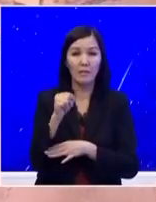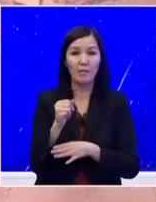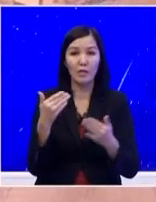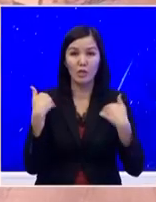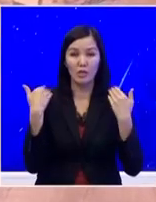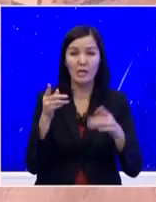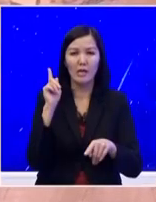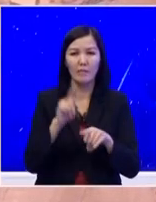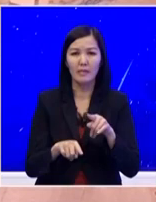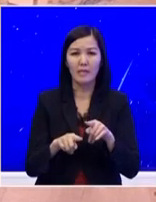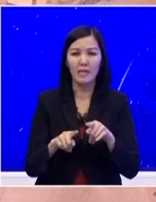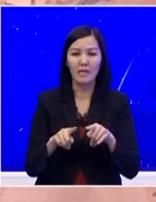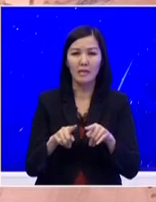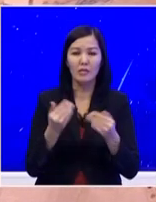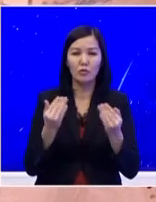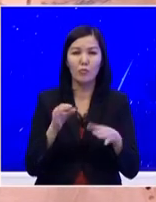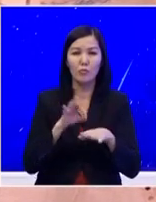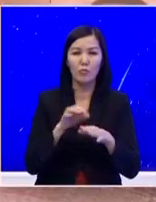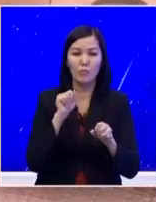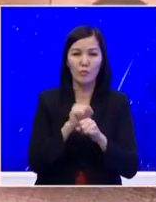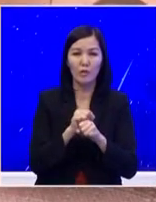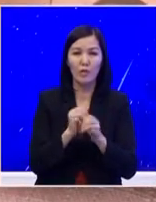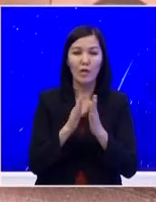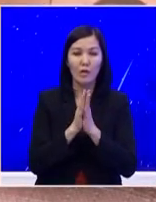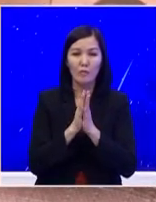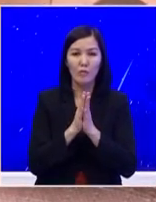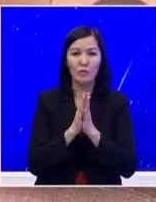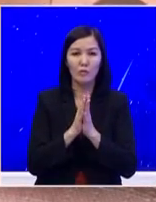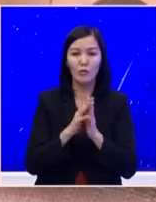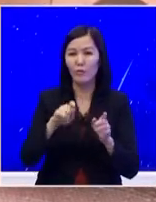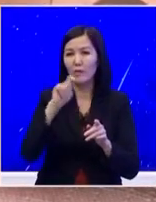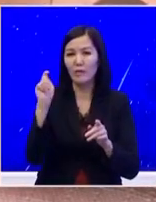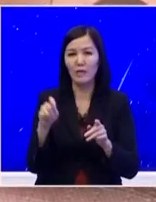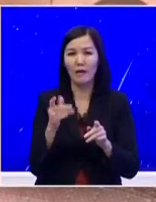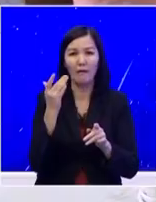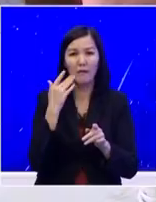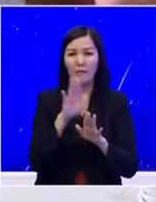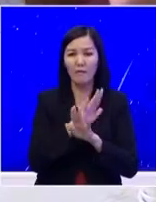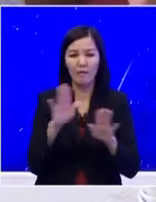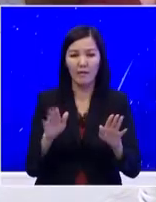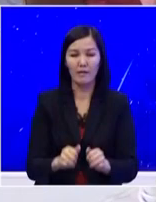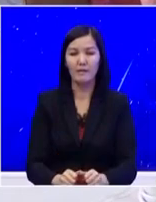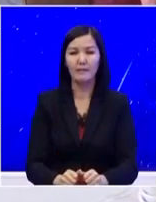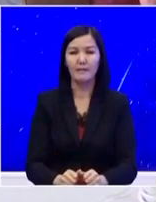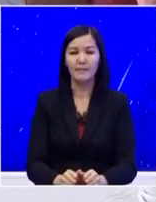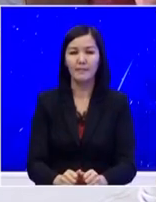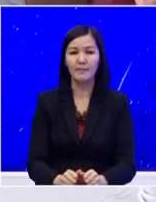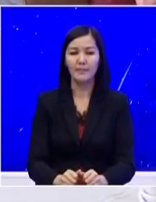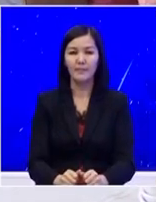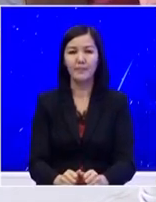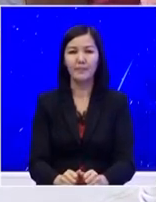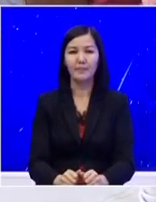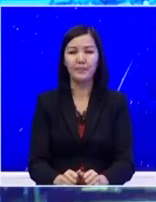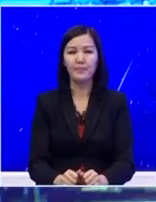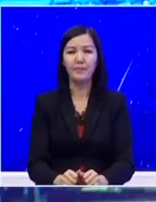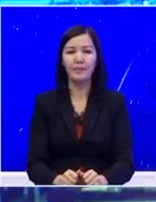желает поскорее пройти испытания пандемии и молится, чтобы больше никогда не было войны. Евгения Присяжная, Айдос Калиев, телеканал ЖТСУ, Каратальский район.